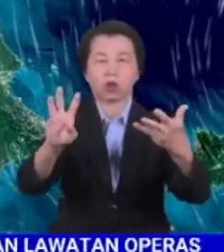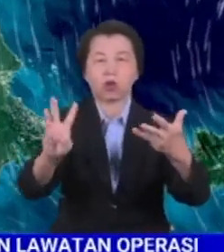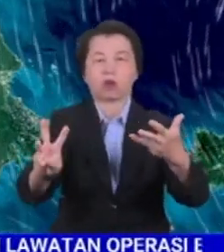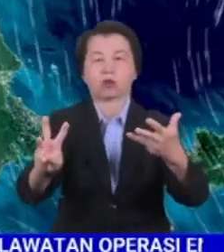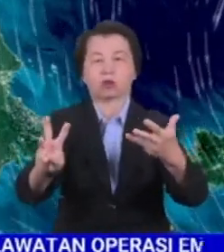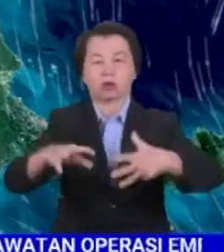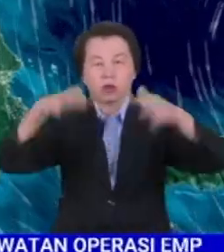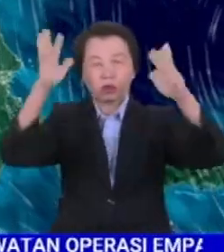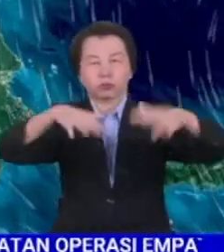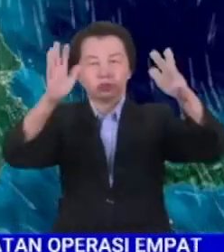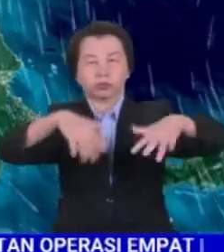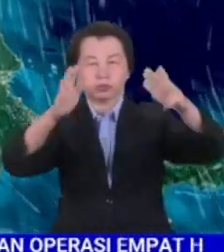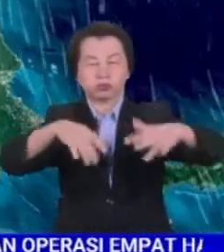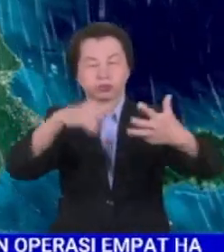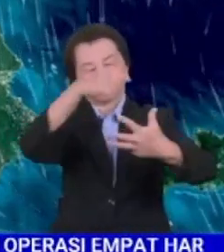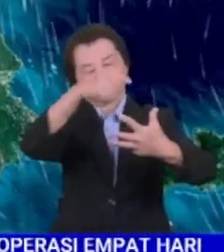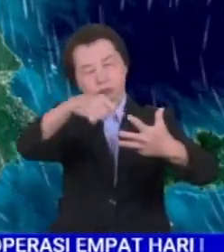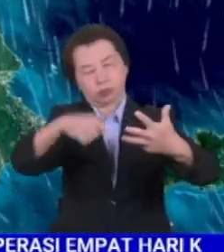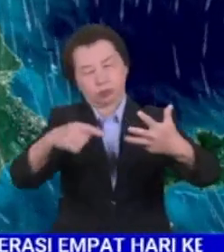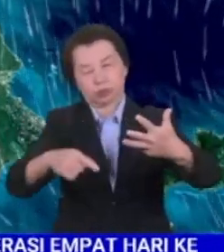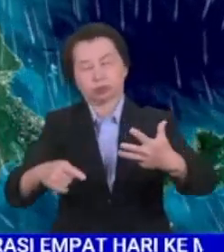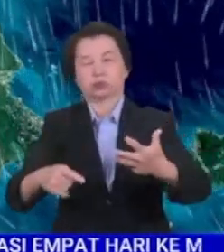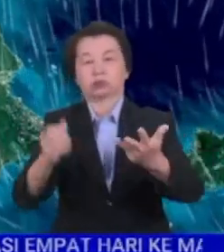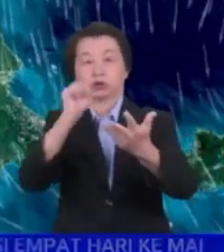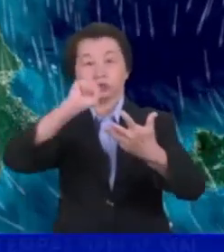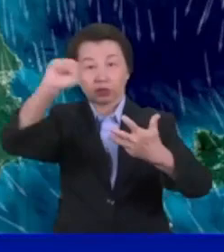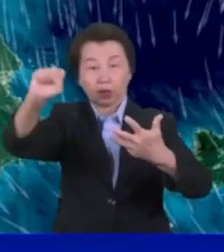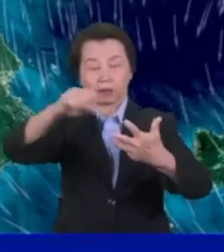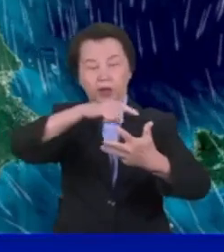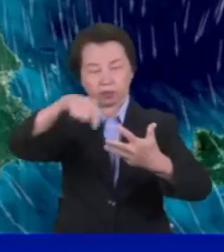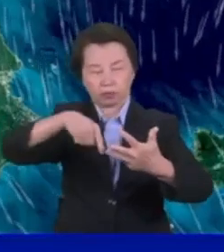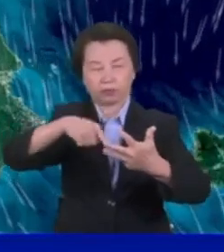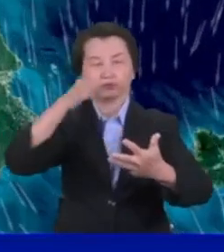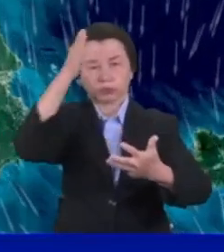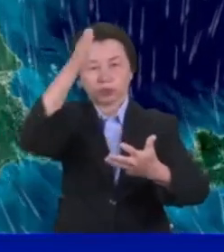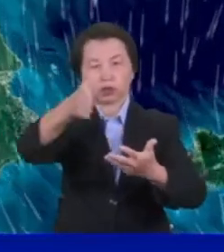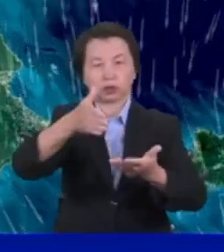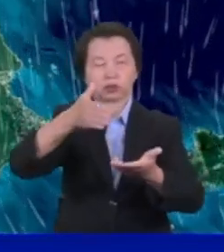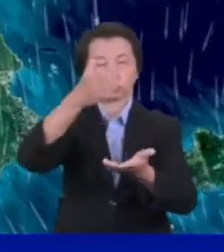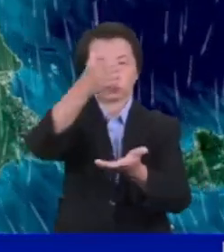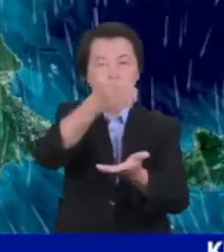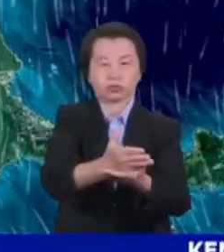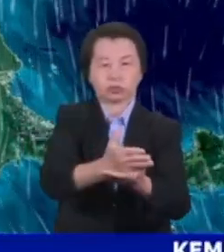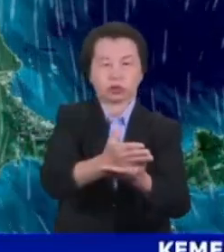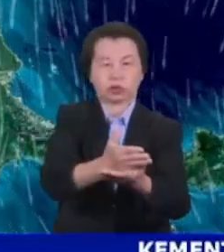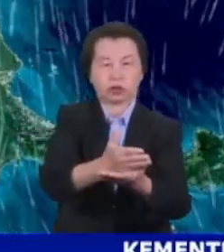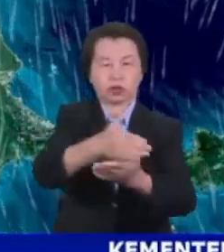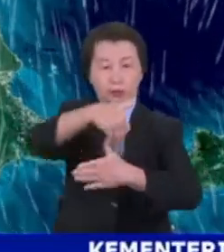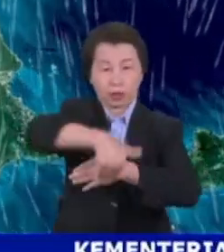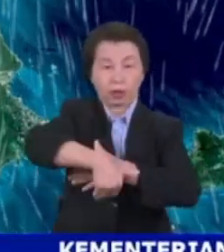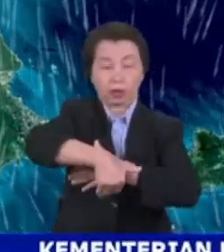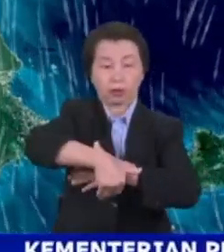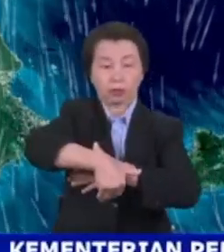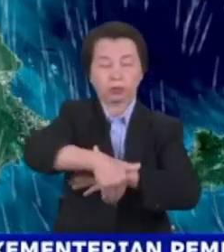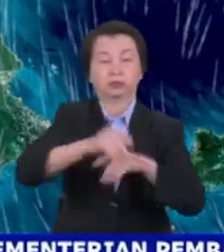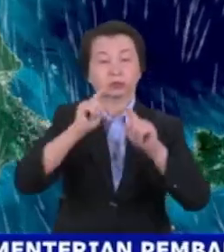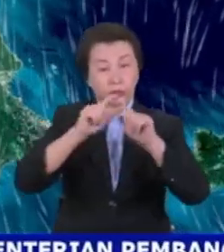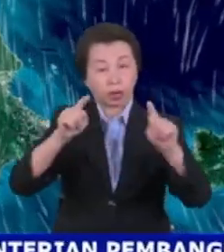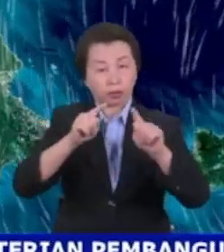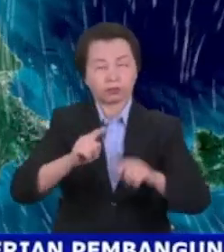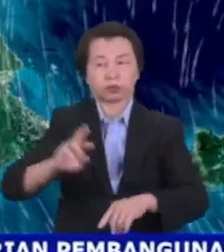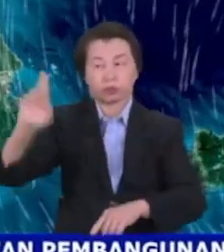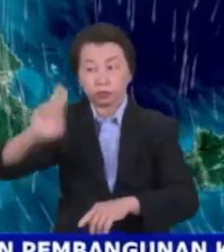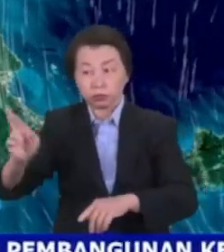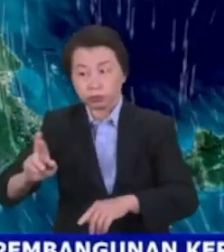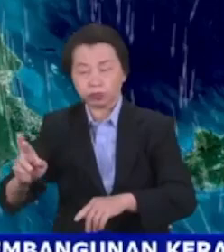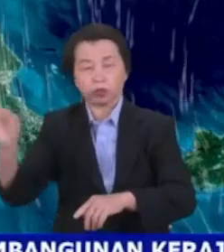Cuaca hujan lebat di bahagian-bahagian di negeri Sabah ini dijangka akan beransur-ansur reda menjelang awal malam. Namun begitu, ribut petir